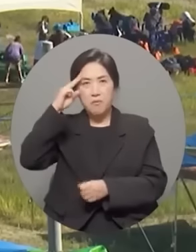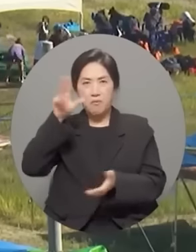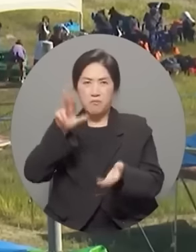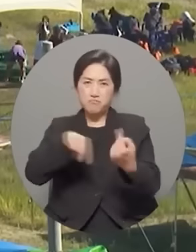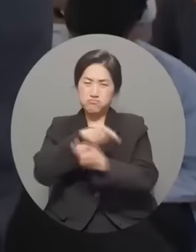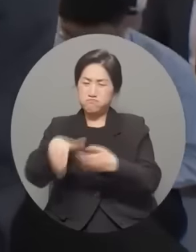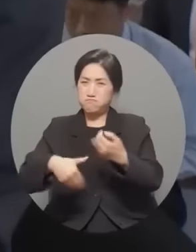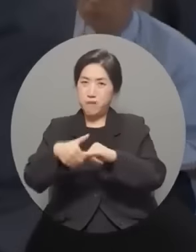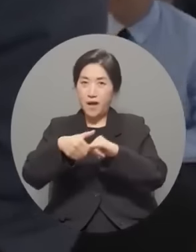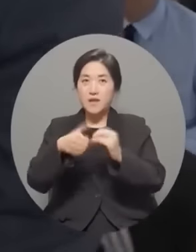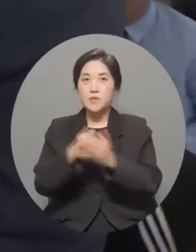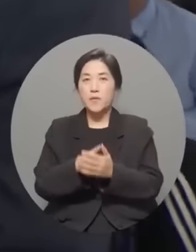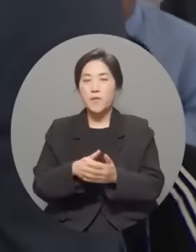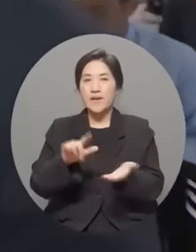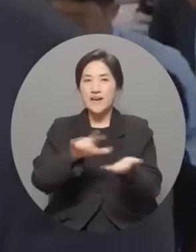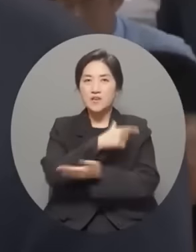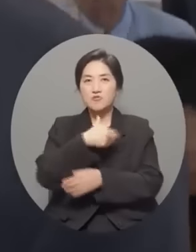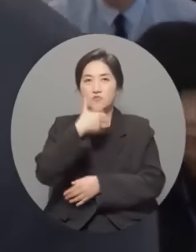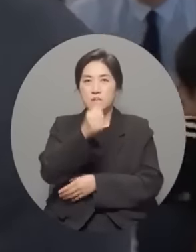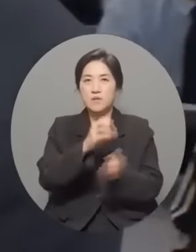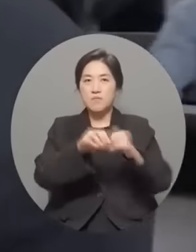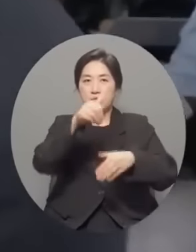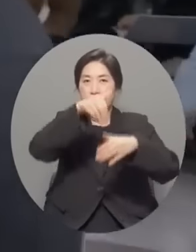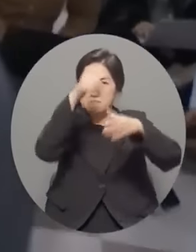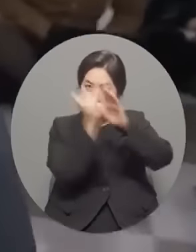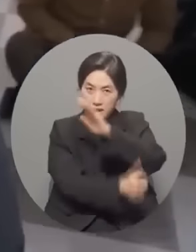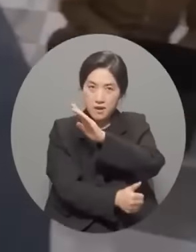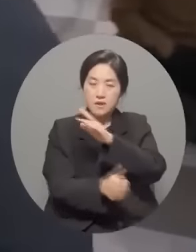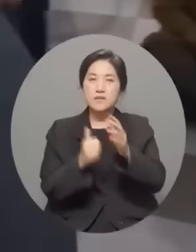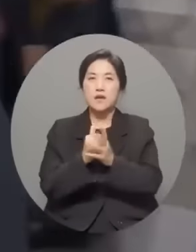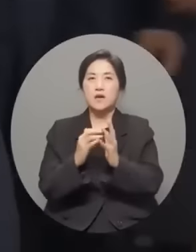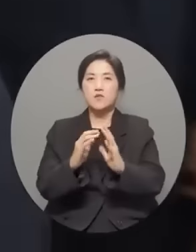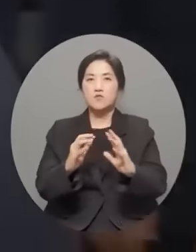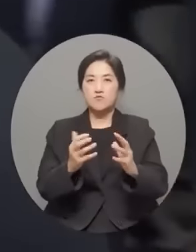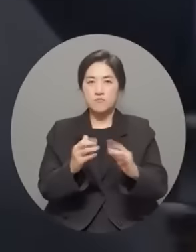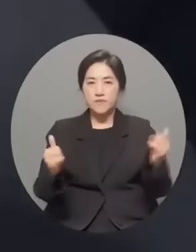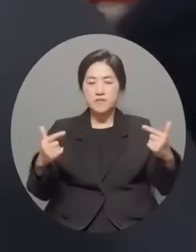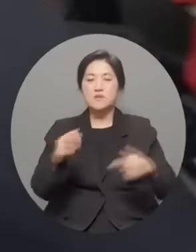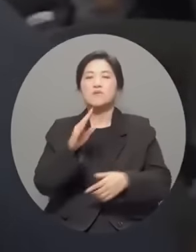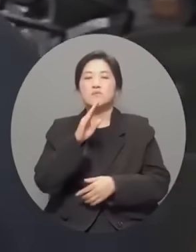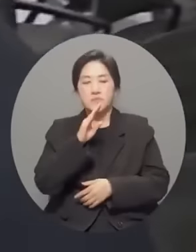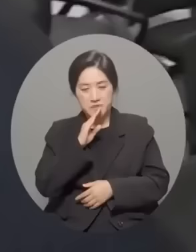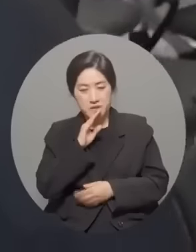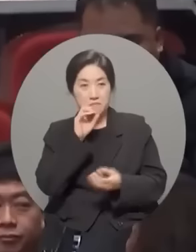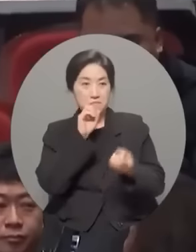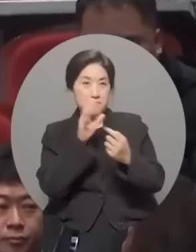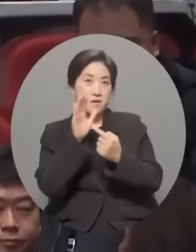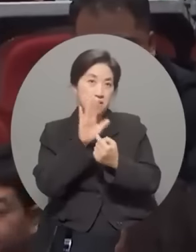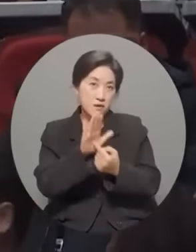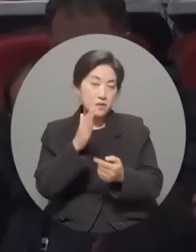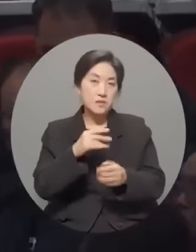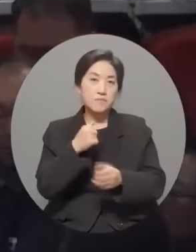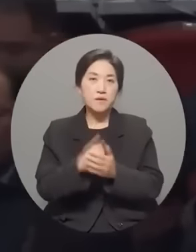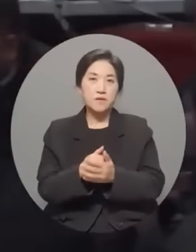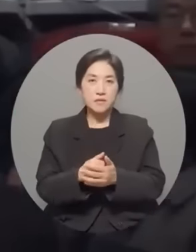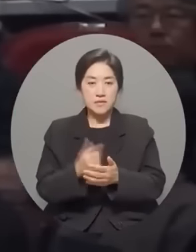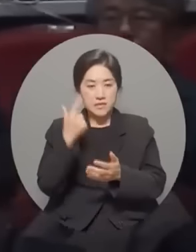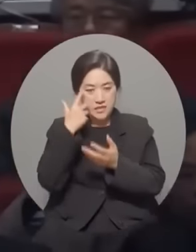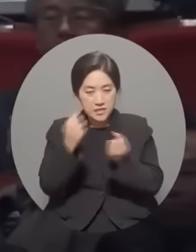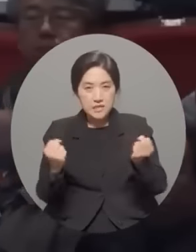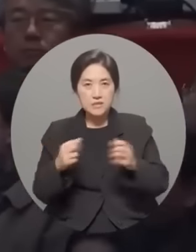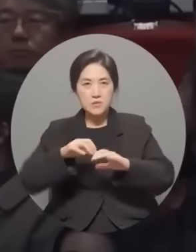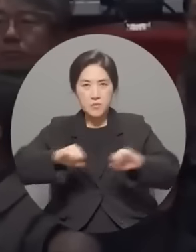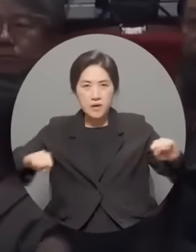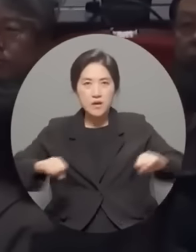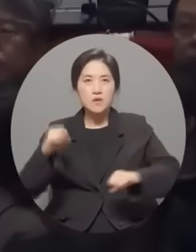이은 서울 강서구청장 보궐선거 참패 뒤 국민은 늘 옳다고 했지만 이른바 이념 갈라치기의